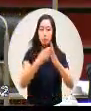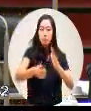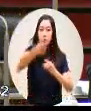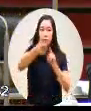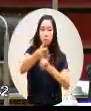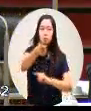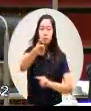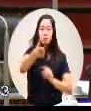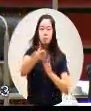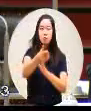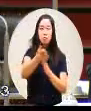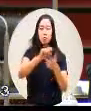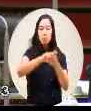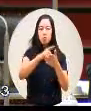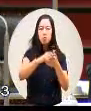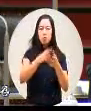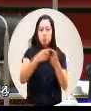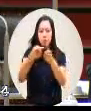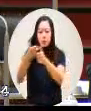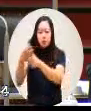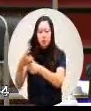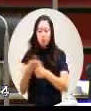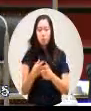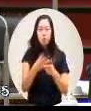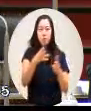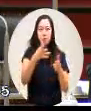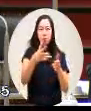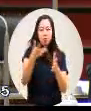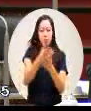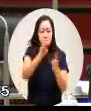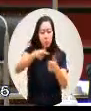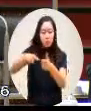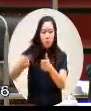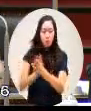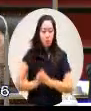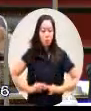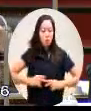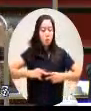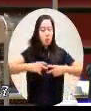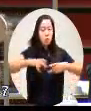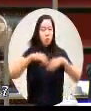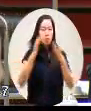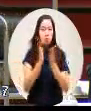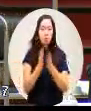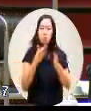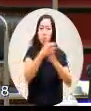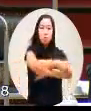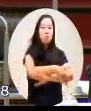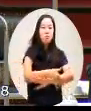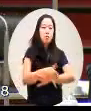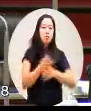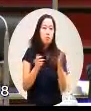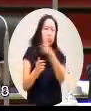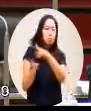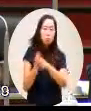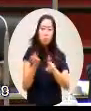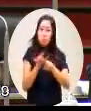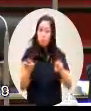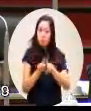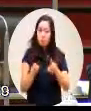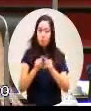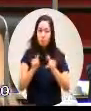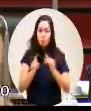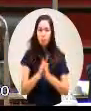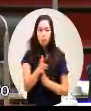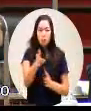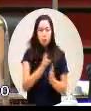过几若关的训练啊。会当这个好处，让来使用、来学习，拢超一般啦。绝对无爱